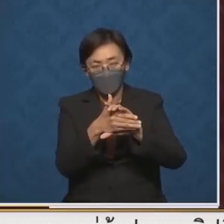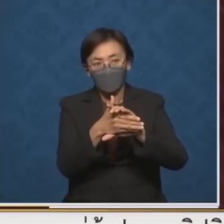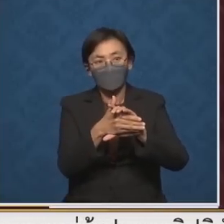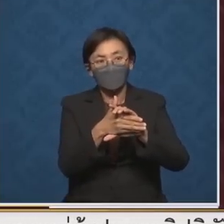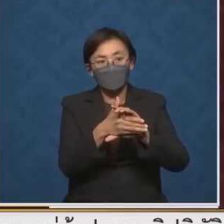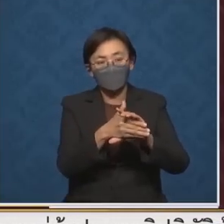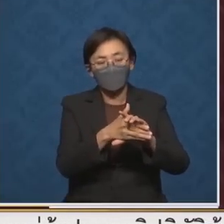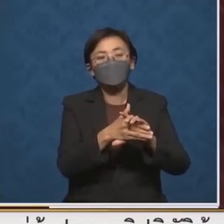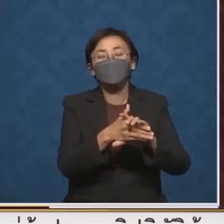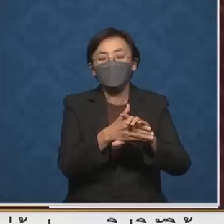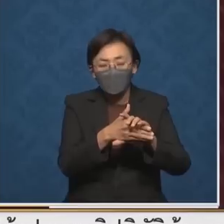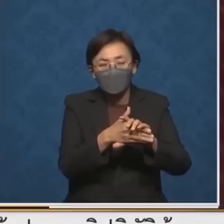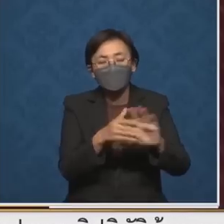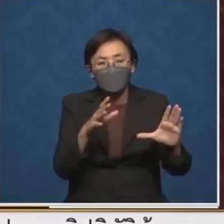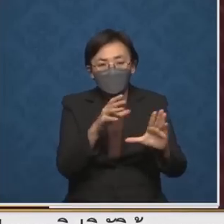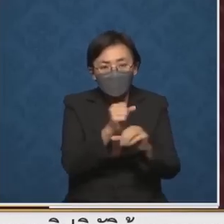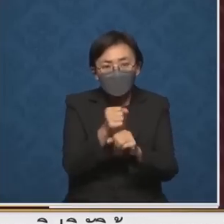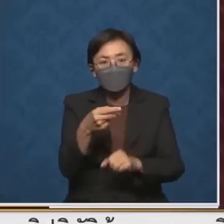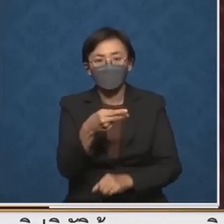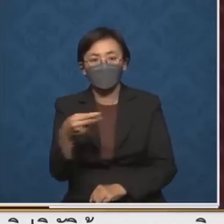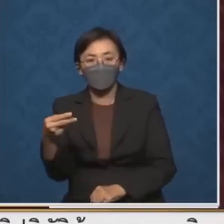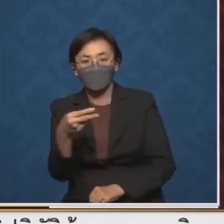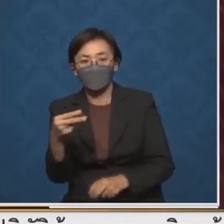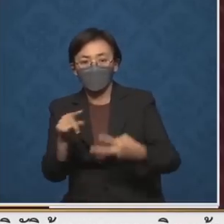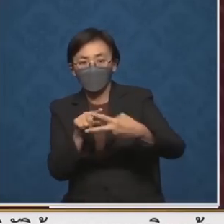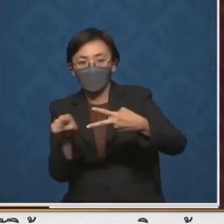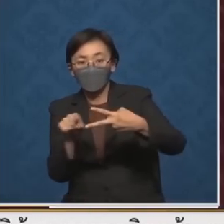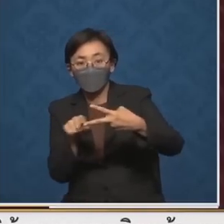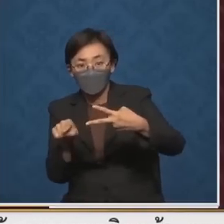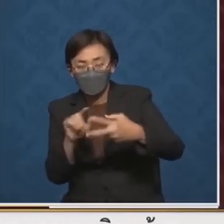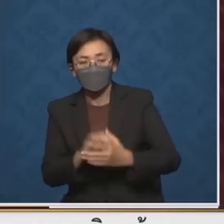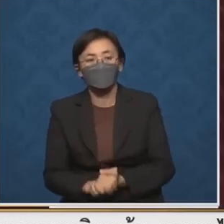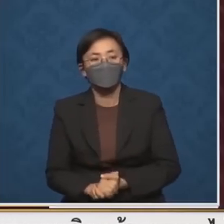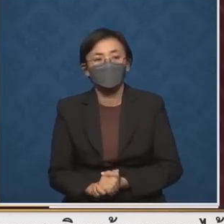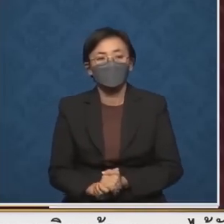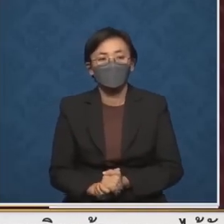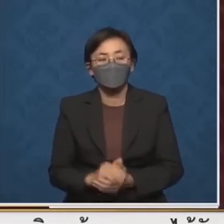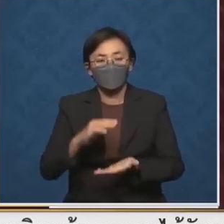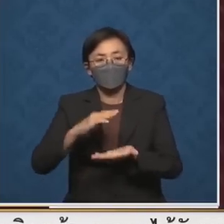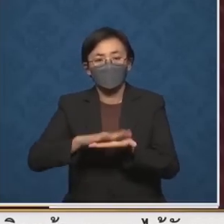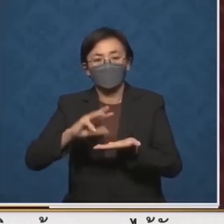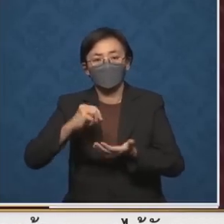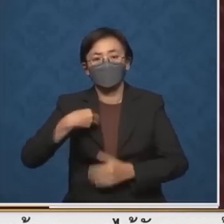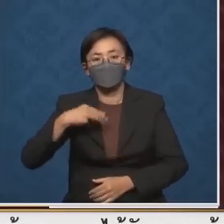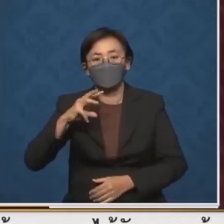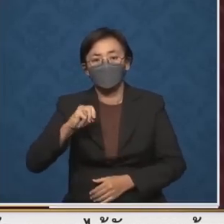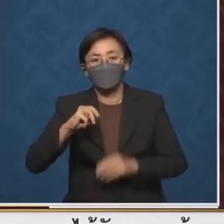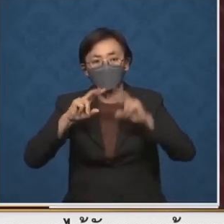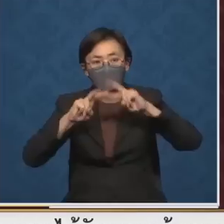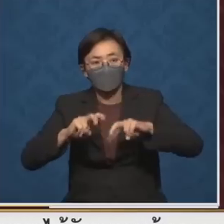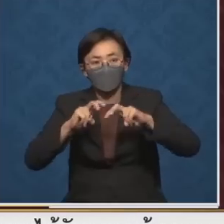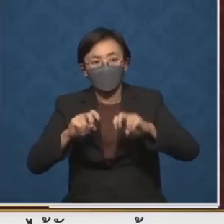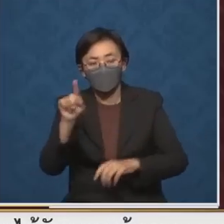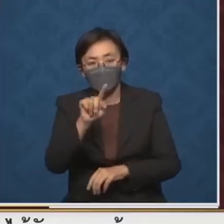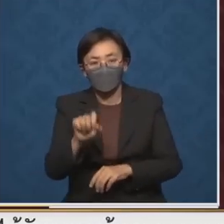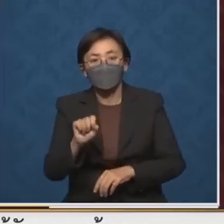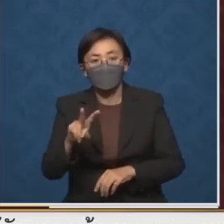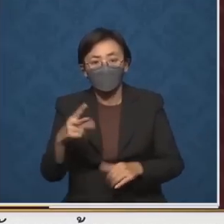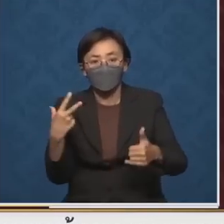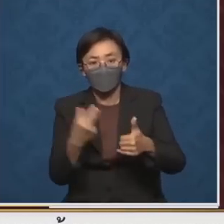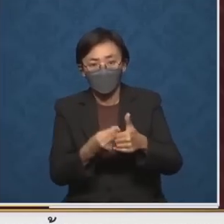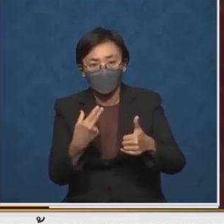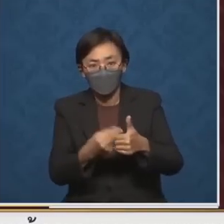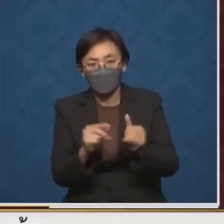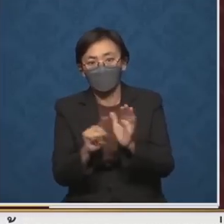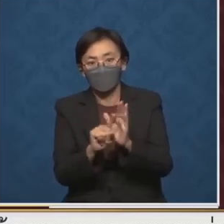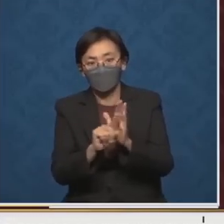2 บนทัดมหาวิลัยมหิดลทำการวิจัยว่าสีแงVAC ชีดครบ 2 โดส